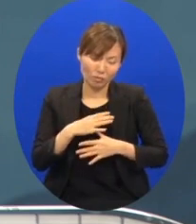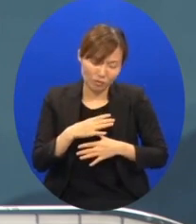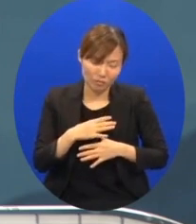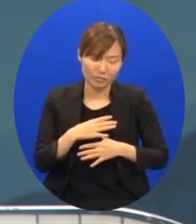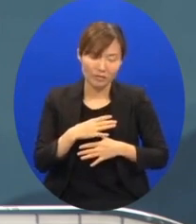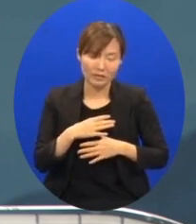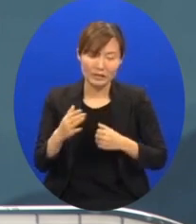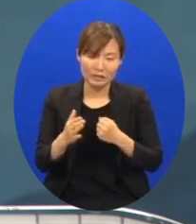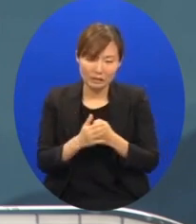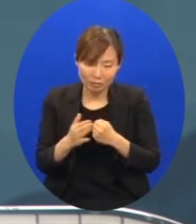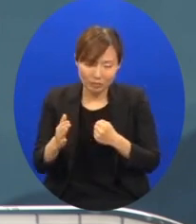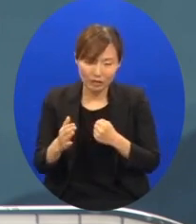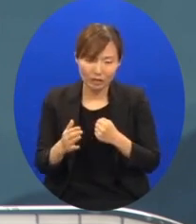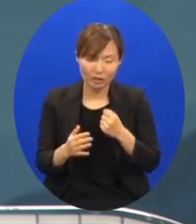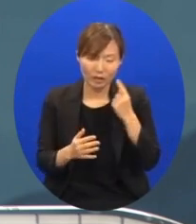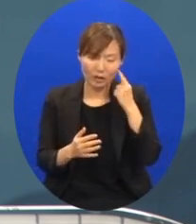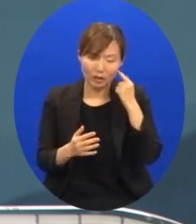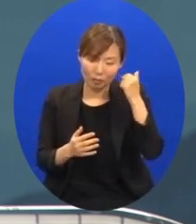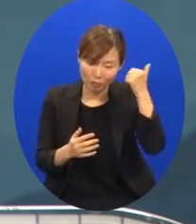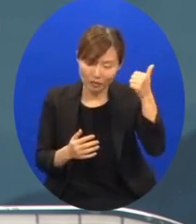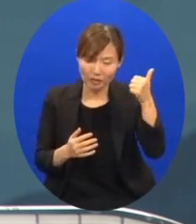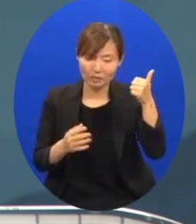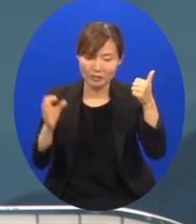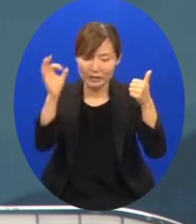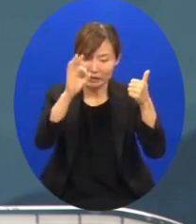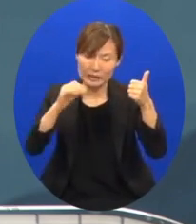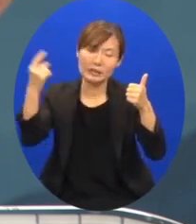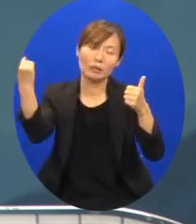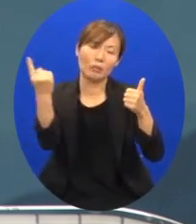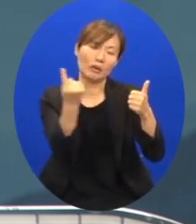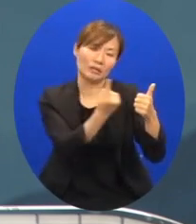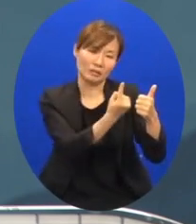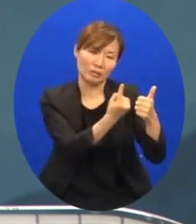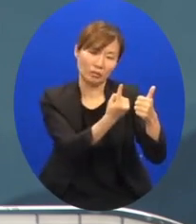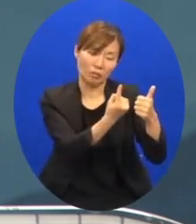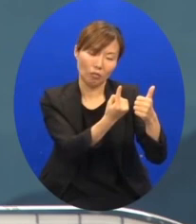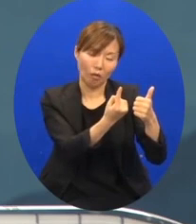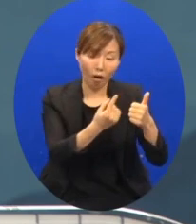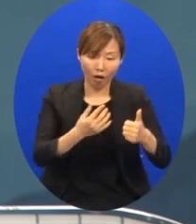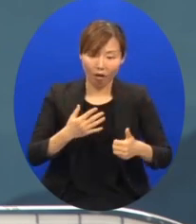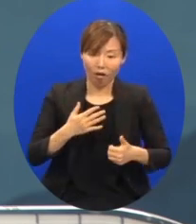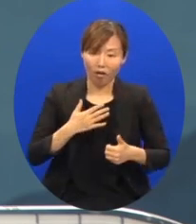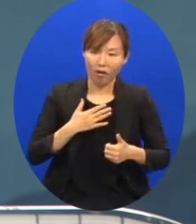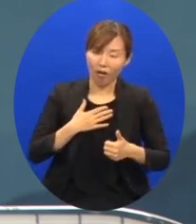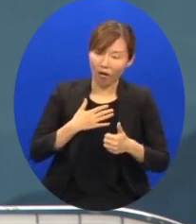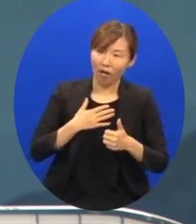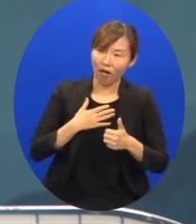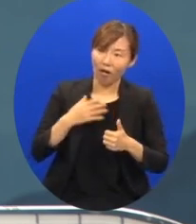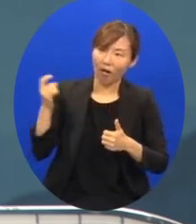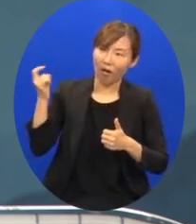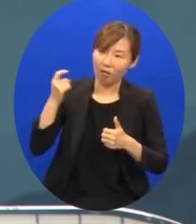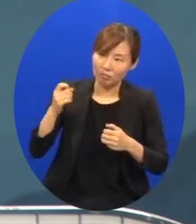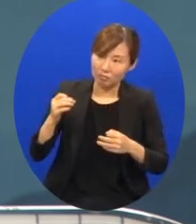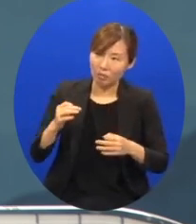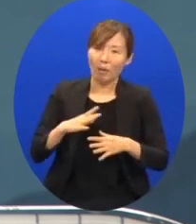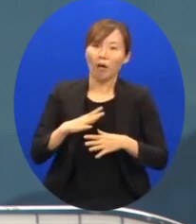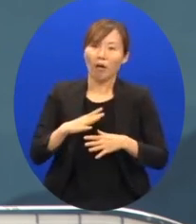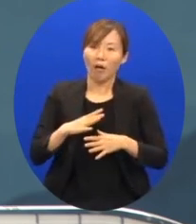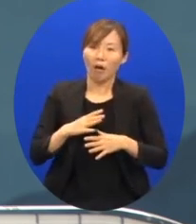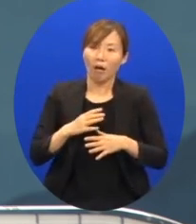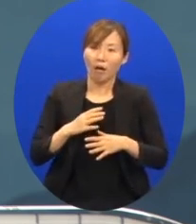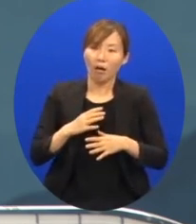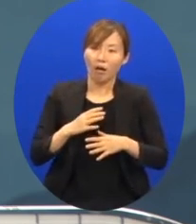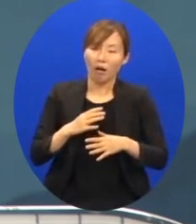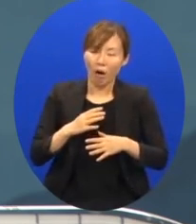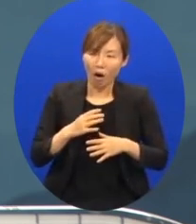찾아온 거예요 제가 그 전도사님이 그런 모습인 줄은 상상도 못했어요 그런데 그런 고백을 할 수